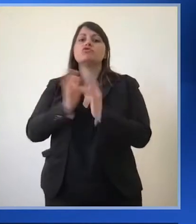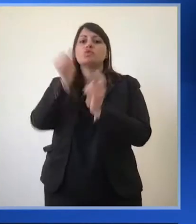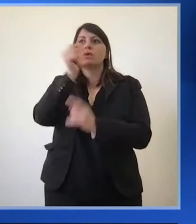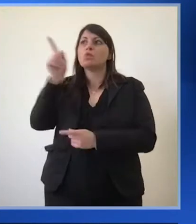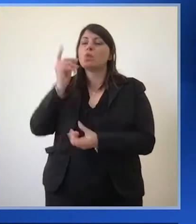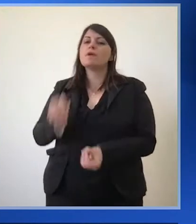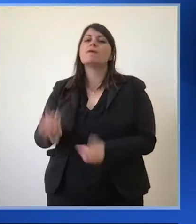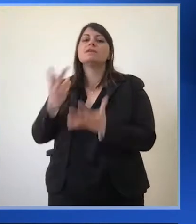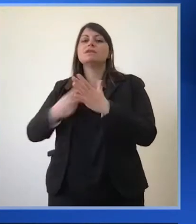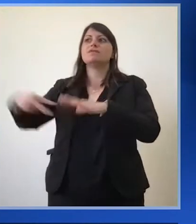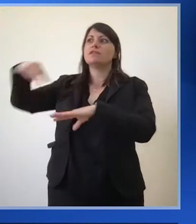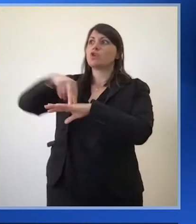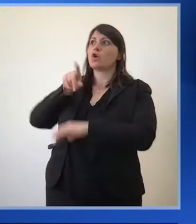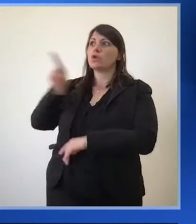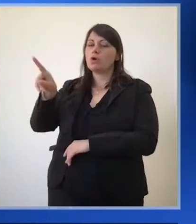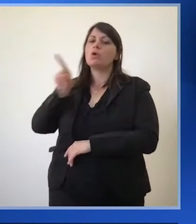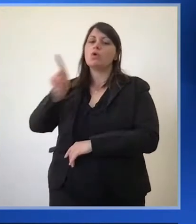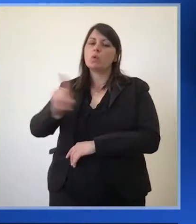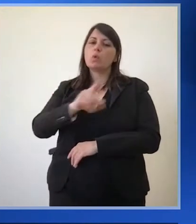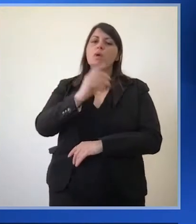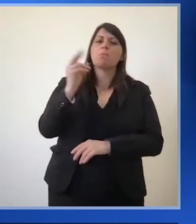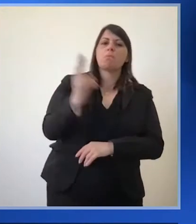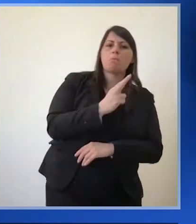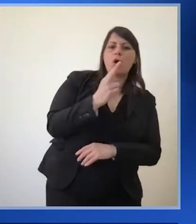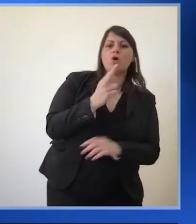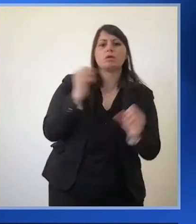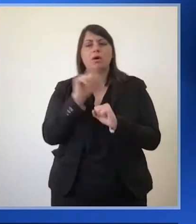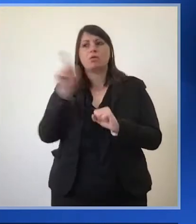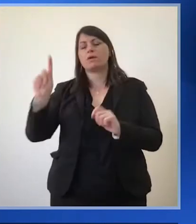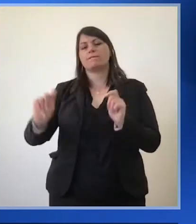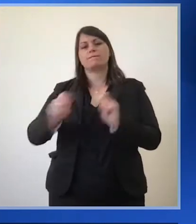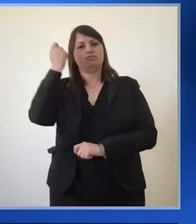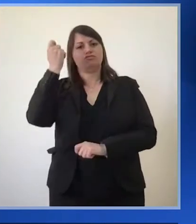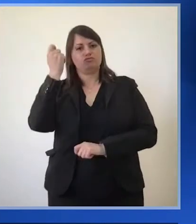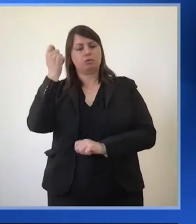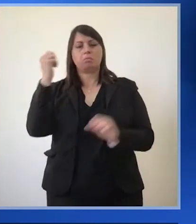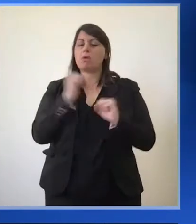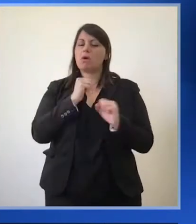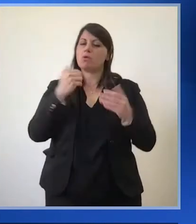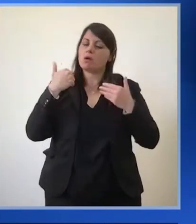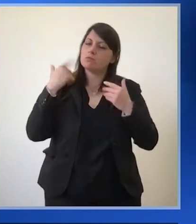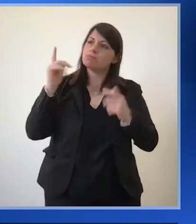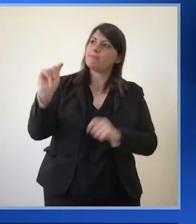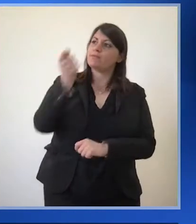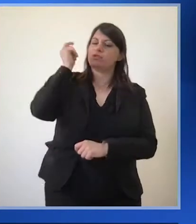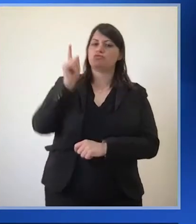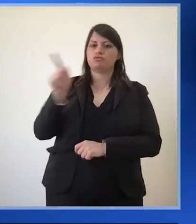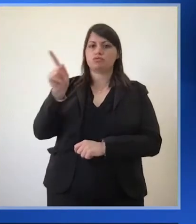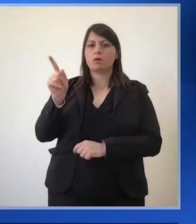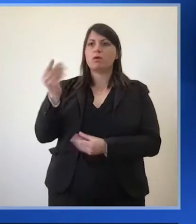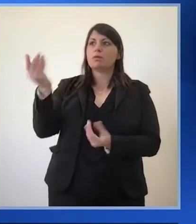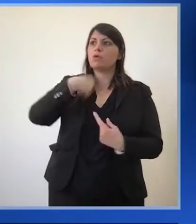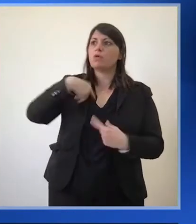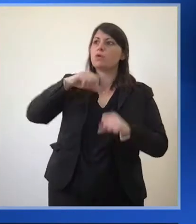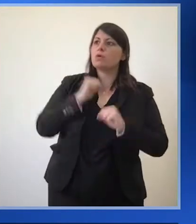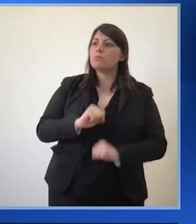paura e della morte, esorta a non arrendersi al male e alla violenza.